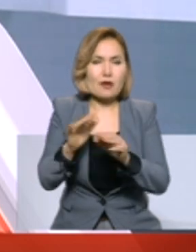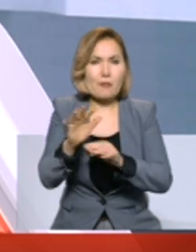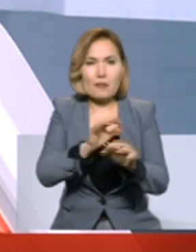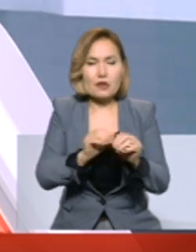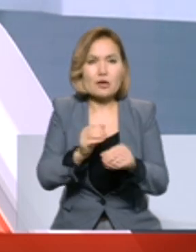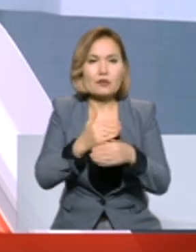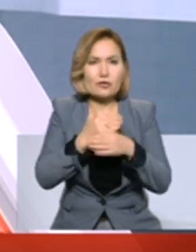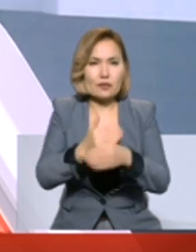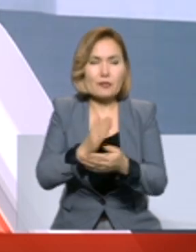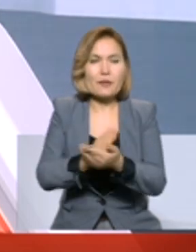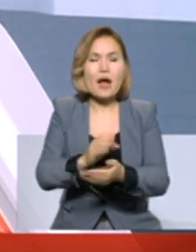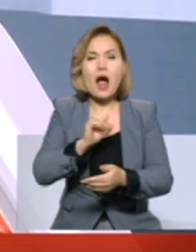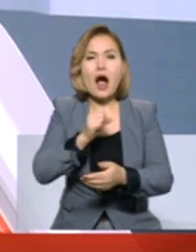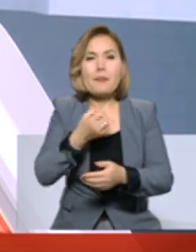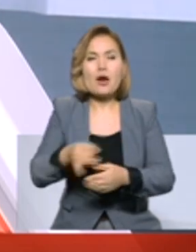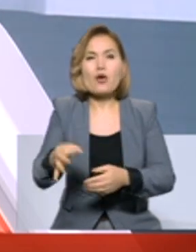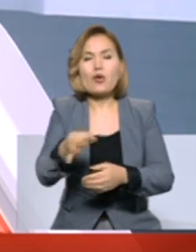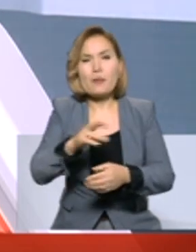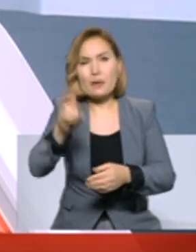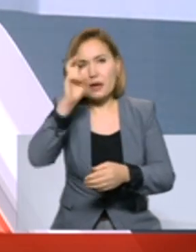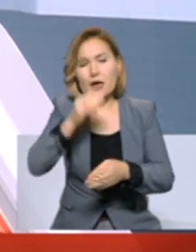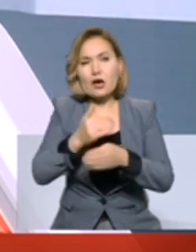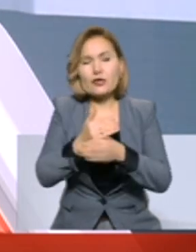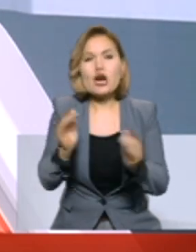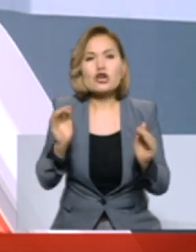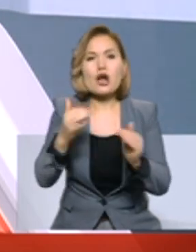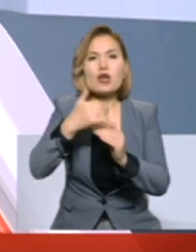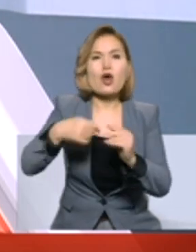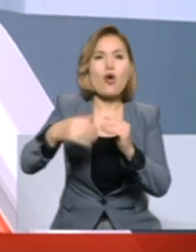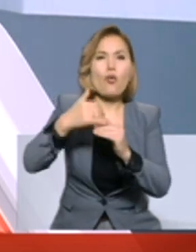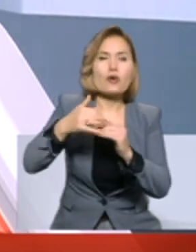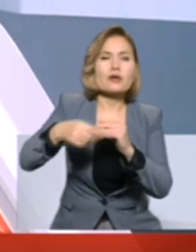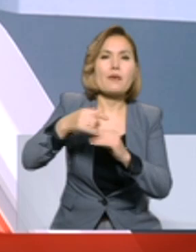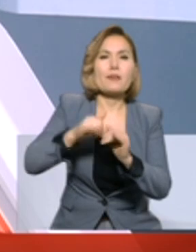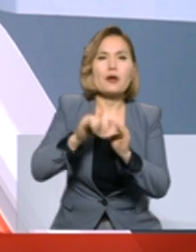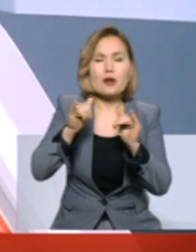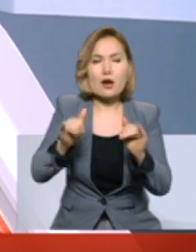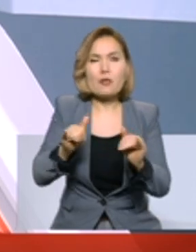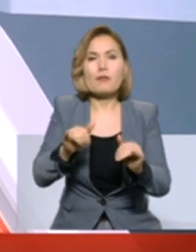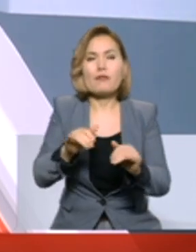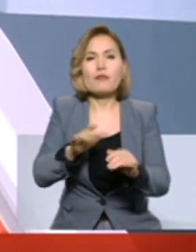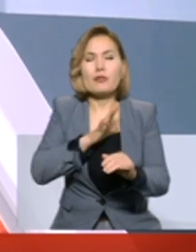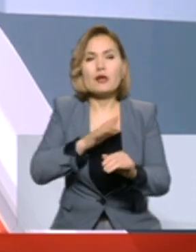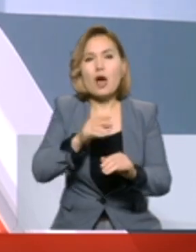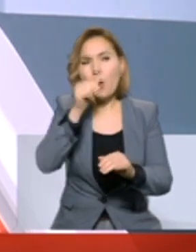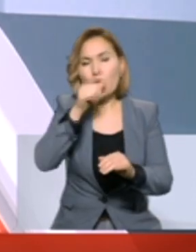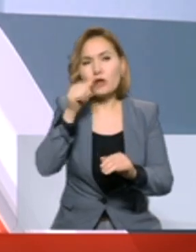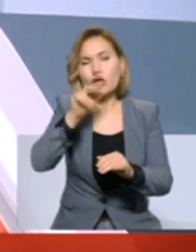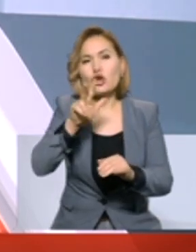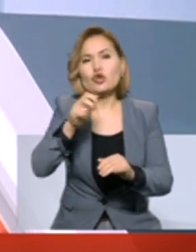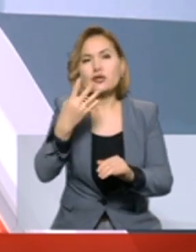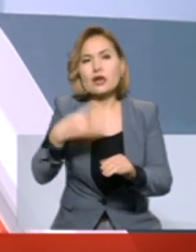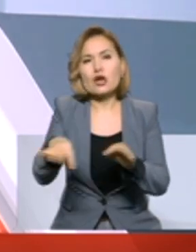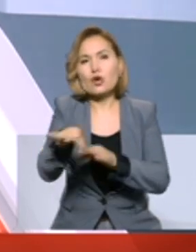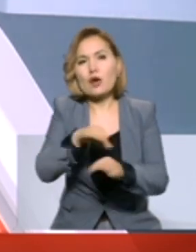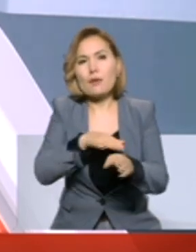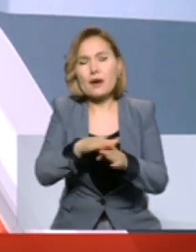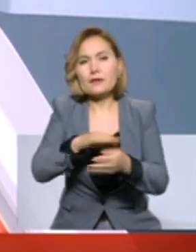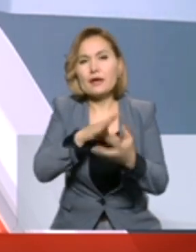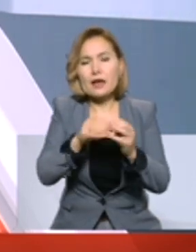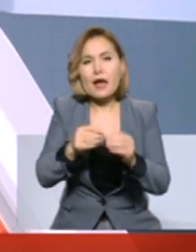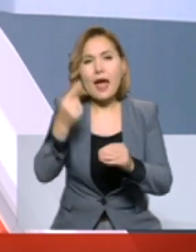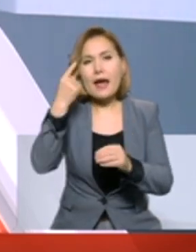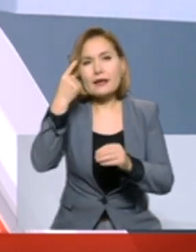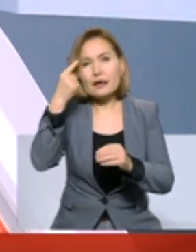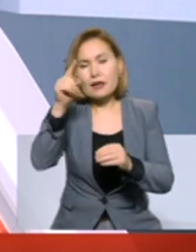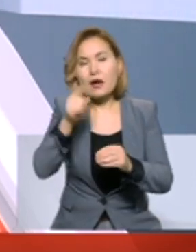Абай облысында да мемлекет қолдауымен шағын және орта бизнес дамып келеді. Өткен жылы 340 жоба қаржыландырылған. Тың бизнес идея